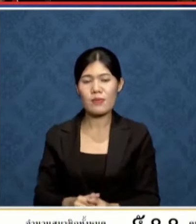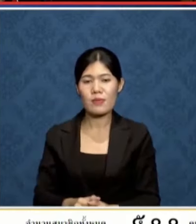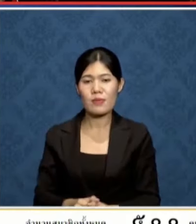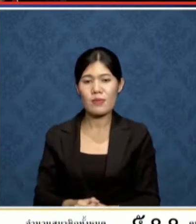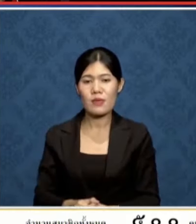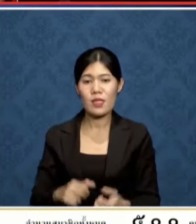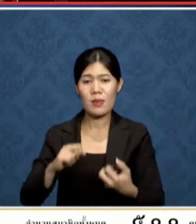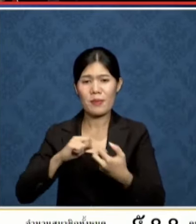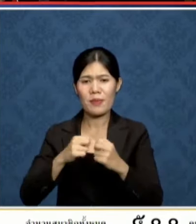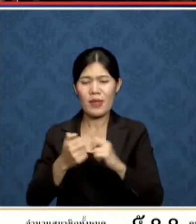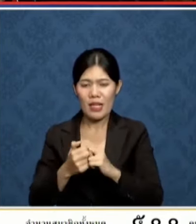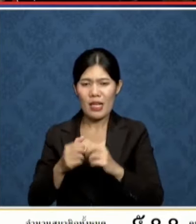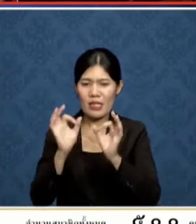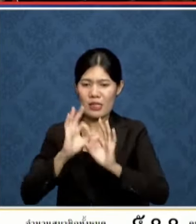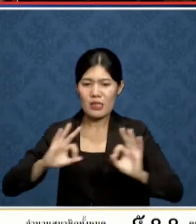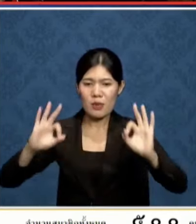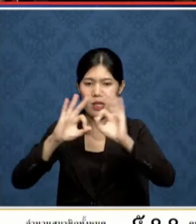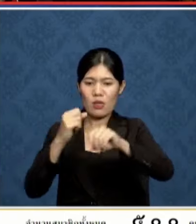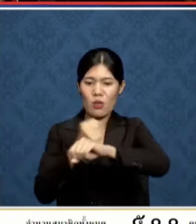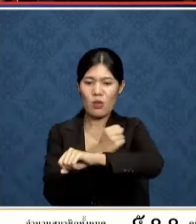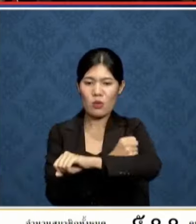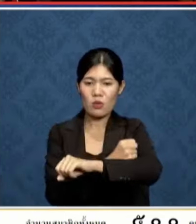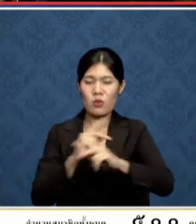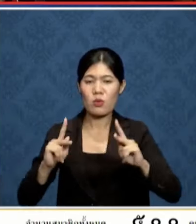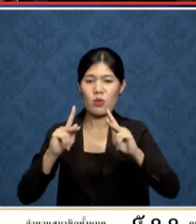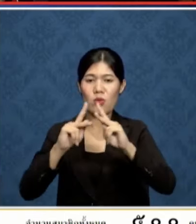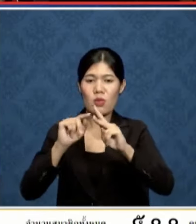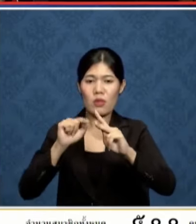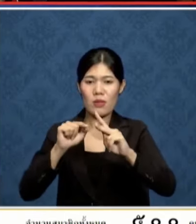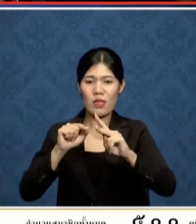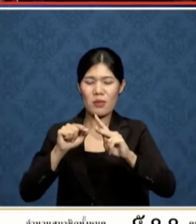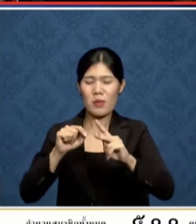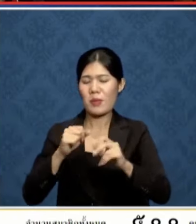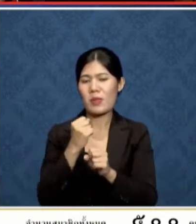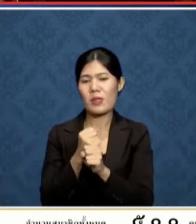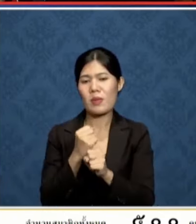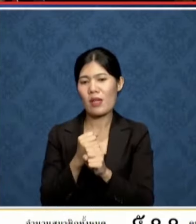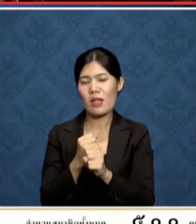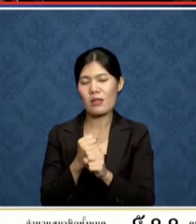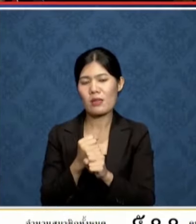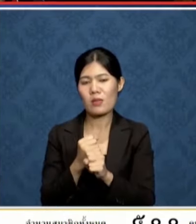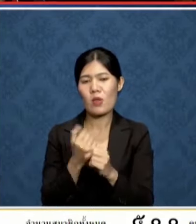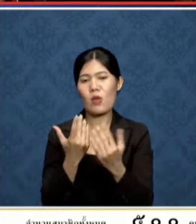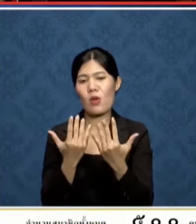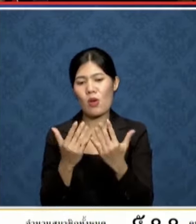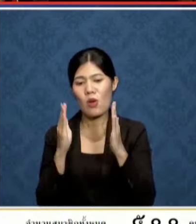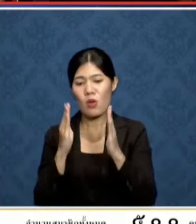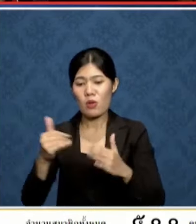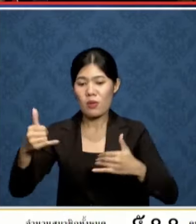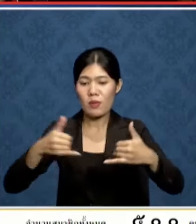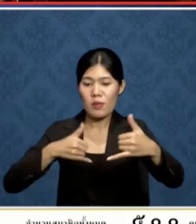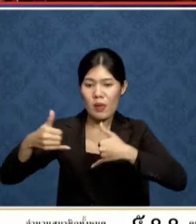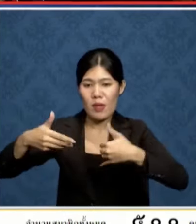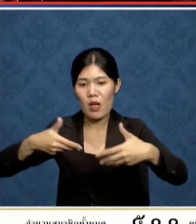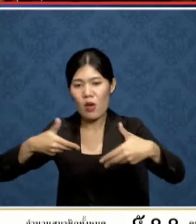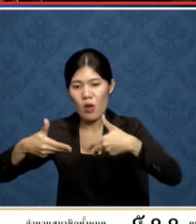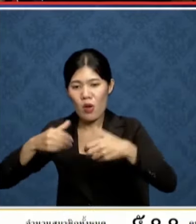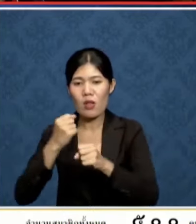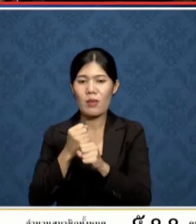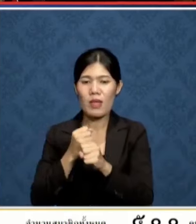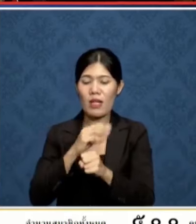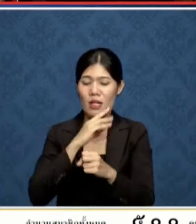ใหญ่ของกระทรวงแรงงานในทุกวันนี้ครับคือการทำงานที่เป็นเป็นการทำงานเชิงรับมากเกินไปครับเช่นรอให้คนมาหาเพื่อหางานครับรอให้คนมี